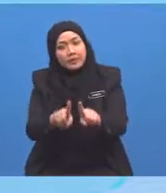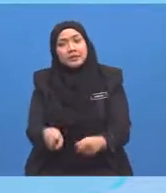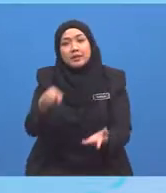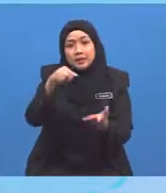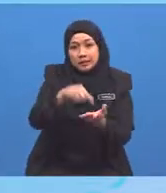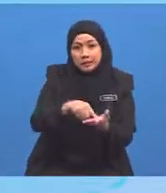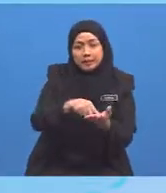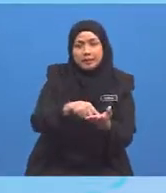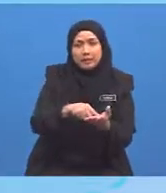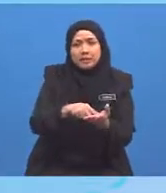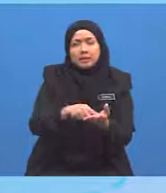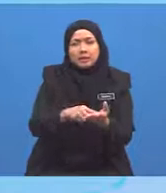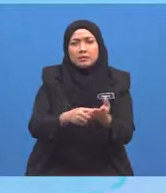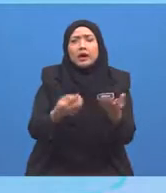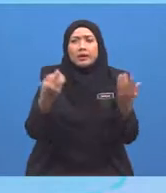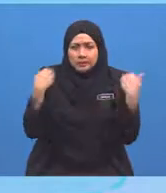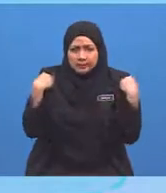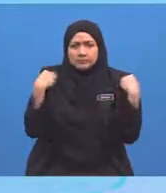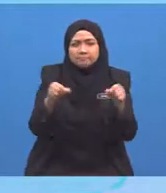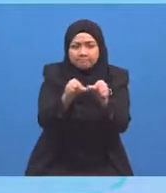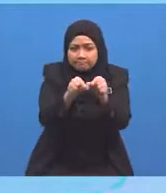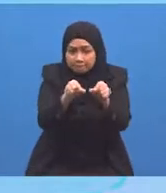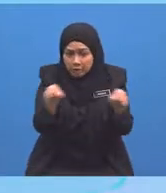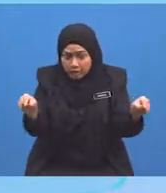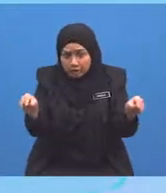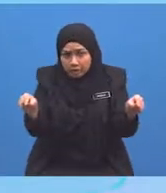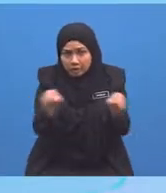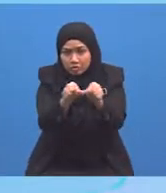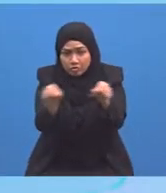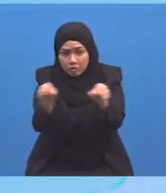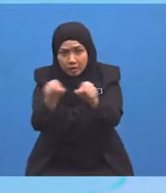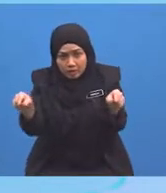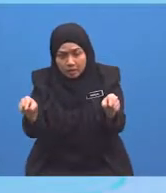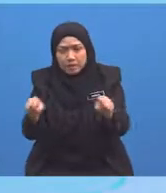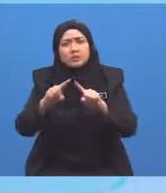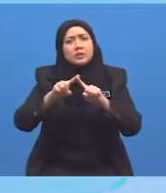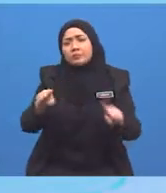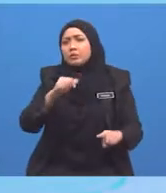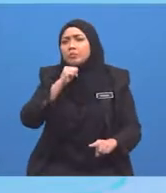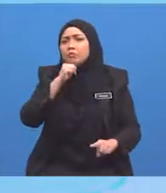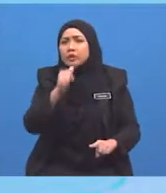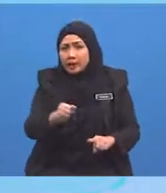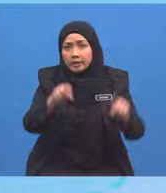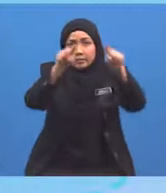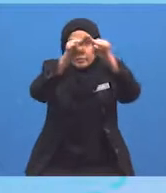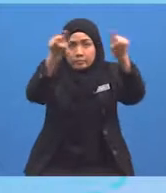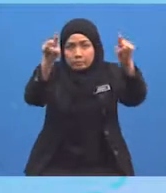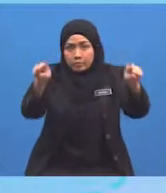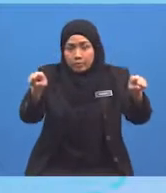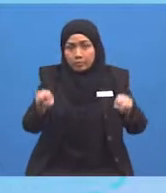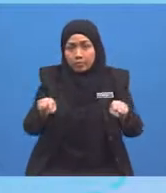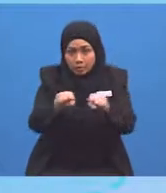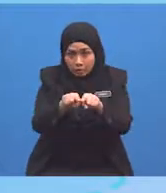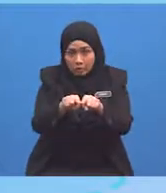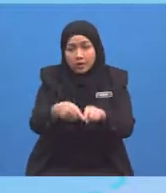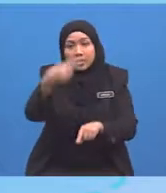bentuk ini terdiri daripada garis lurus, tetapi ia bukan sejenis poligon kerana